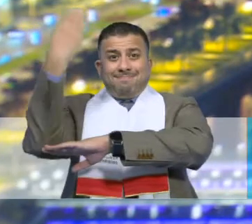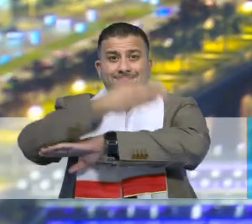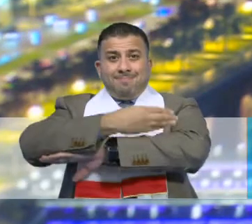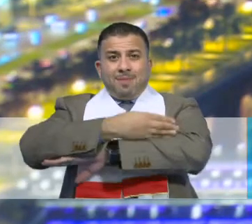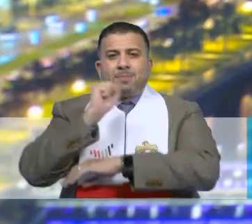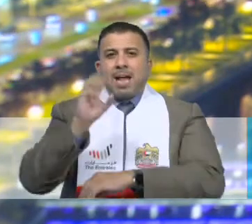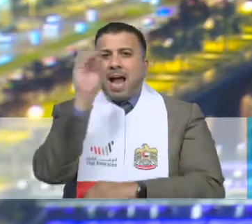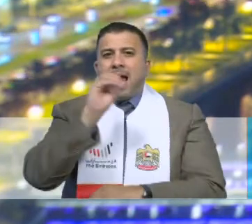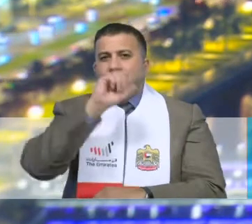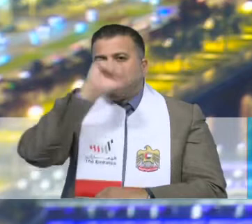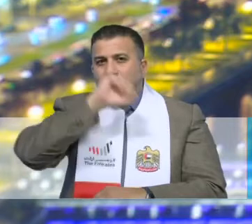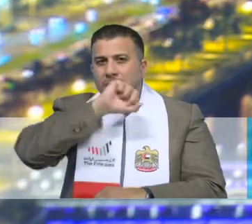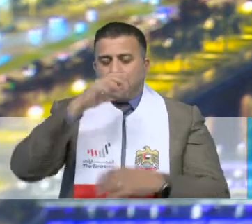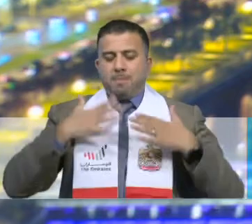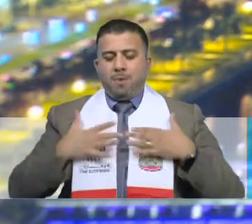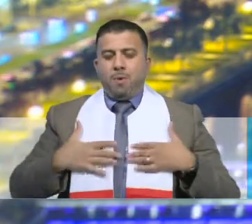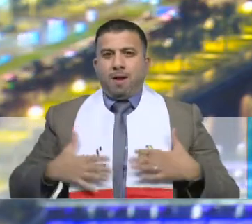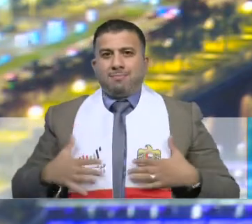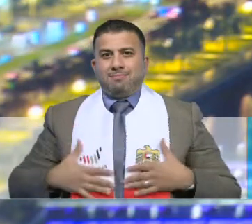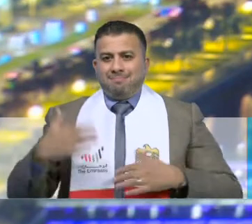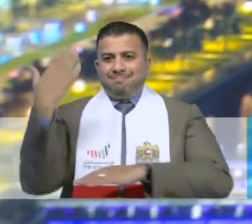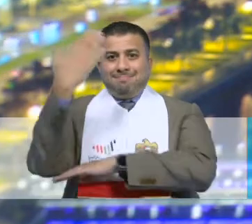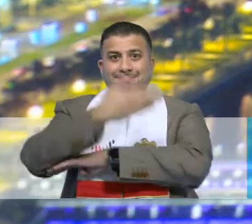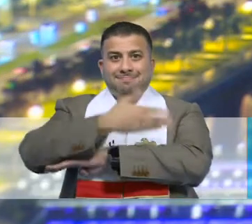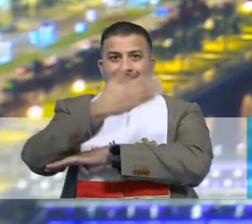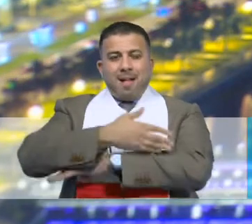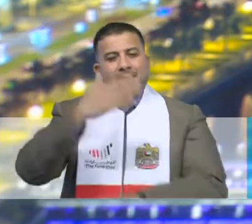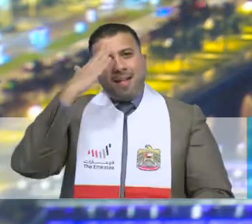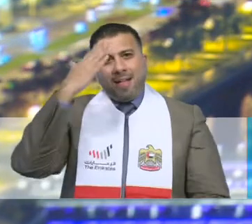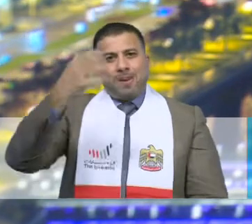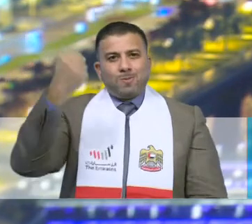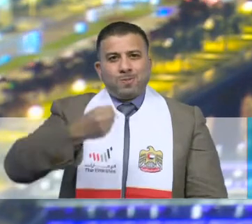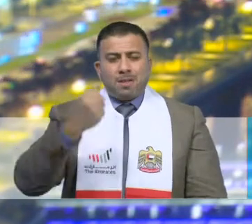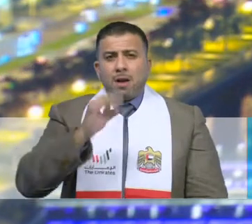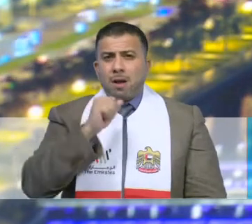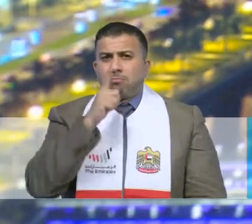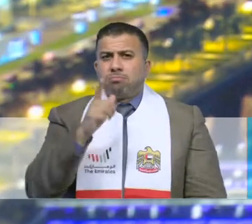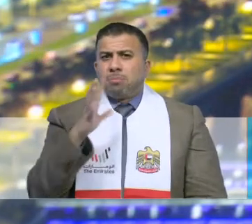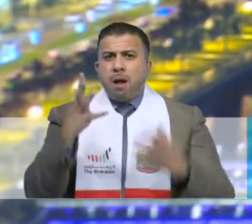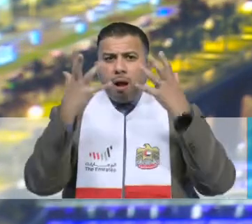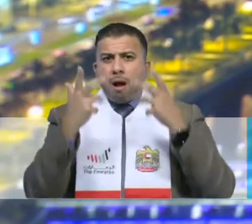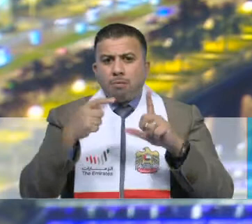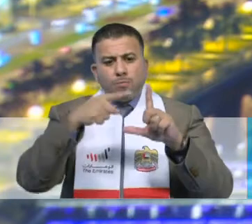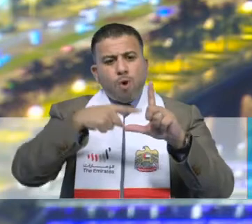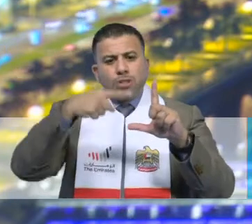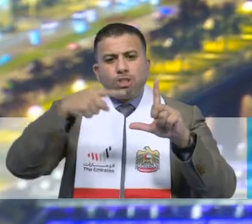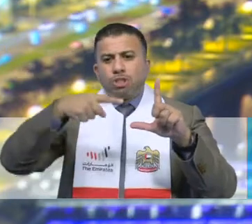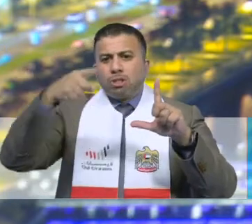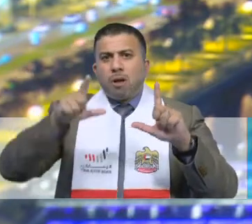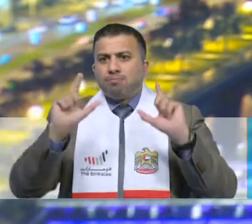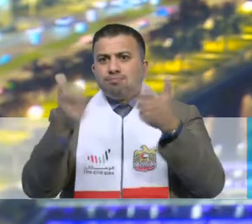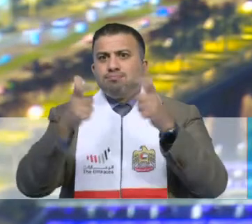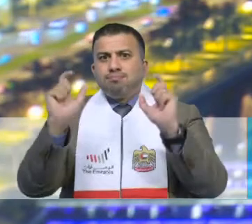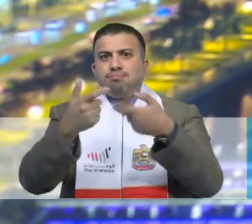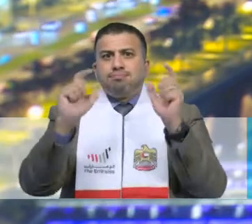الشارقة للموانئ والجمارك والمناطق الحرة. مرحبا بك. بداية، ما دلالة أرقام ومؤشرات الضبطيات